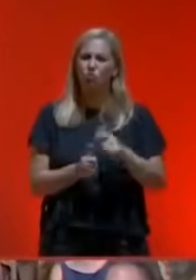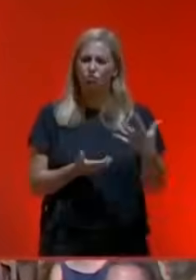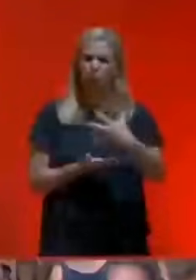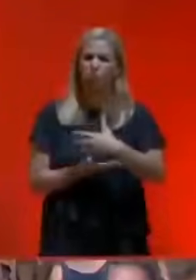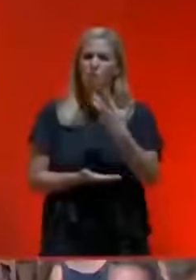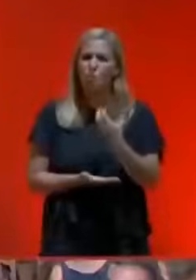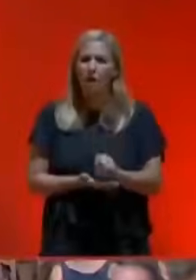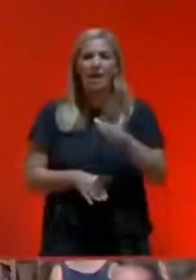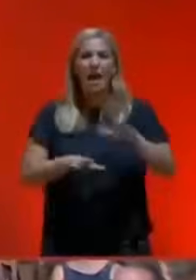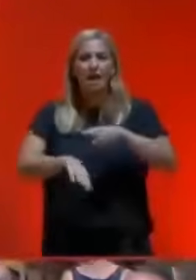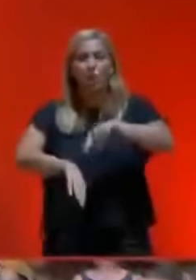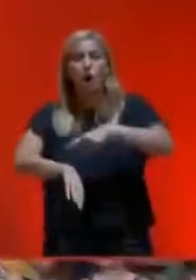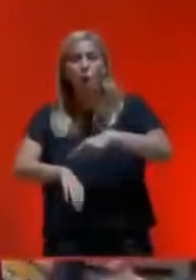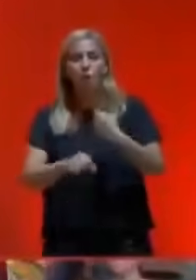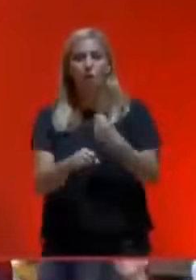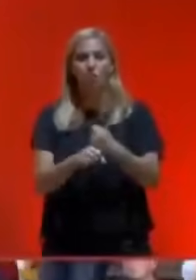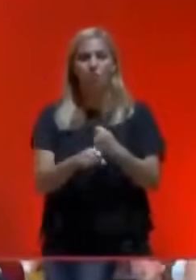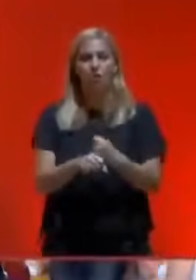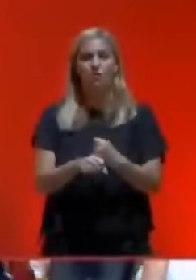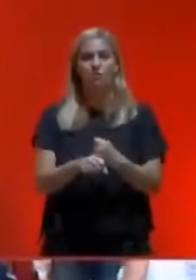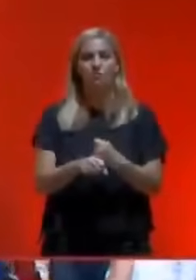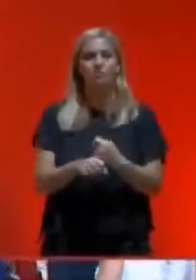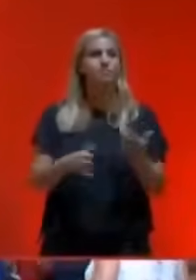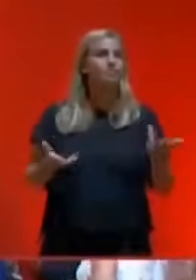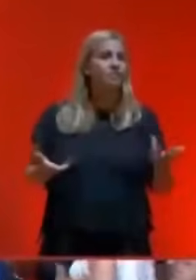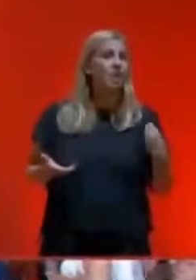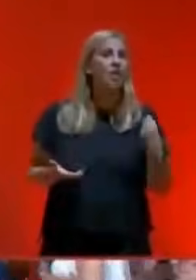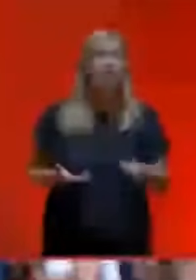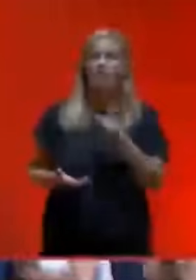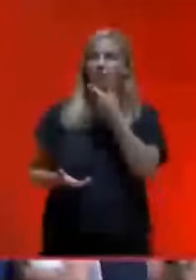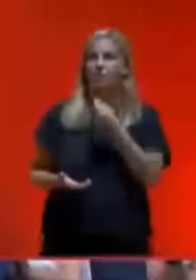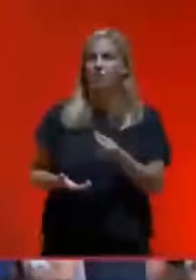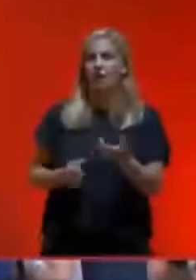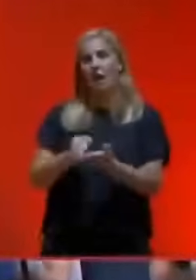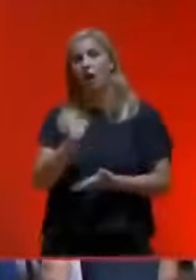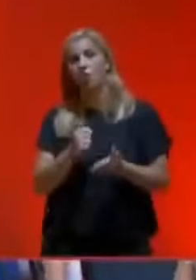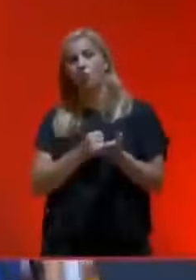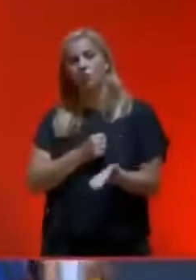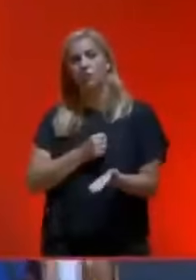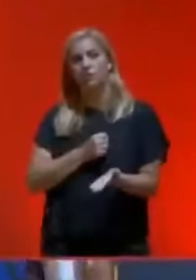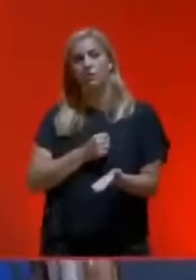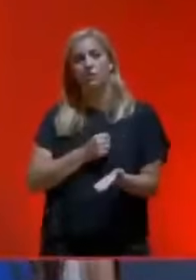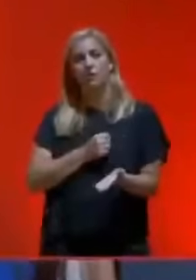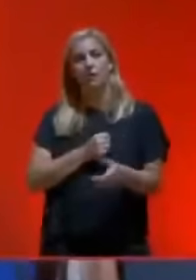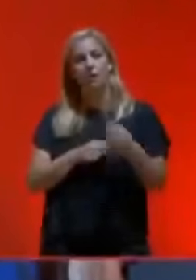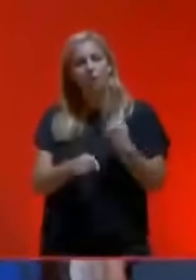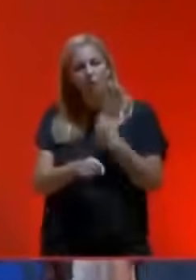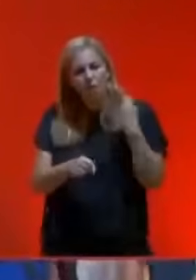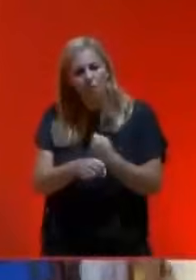στις ώρες της εργασίας του. Δεν δίνουμε την ευκαιρία στον αγρότη να δει το μόχθο του να